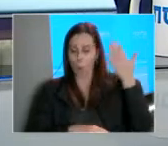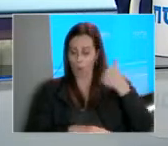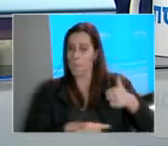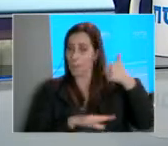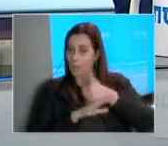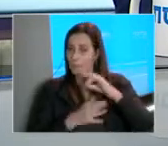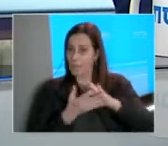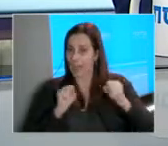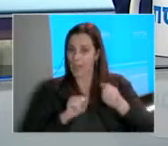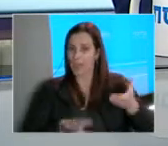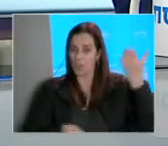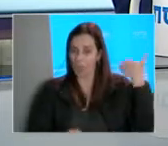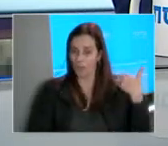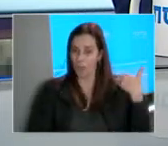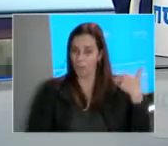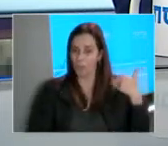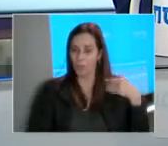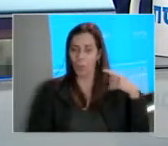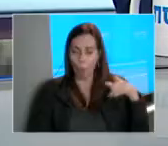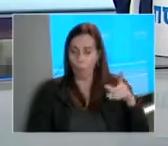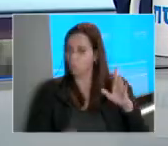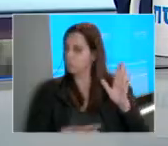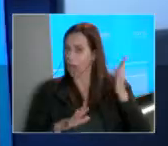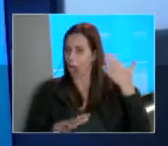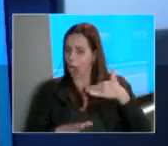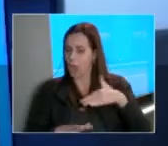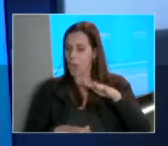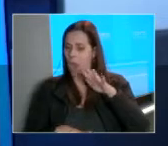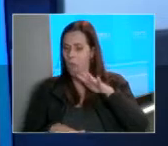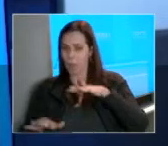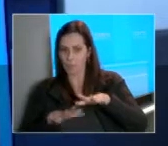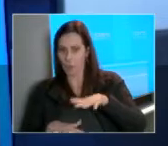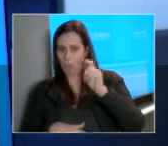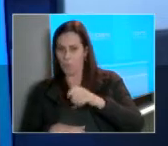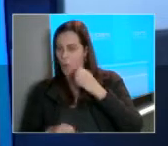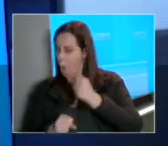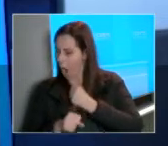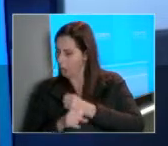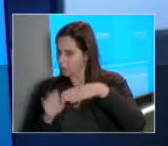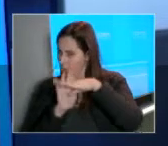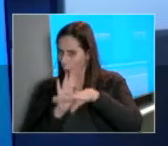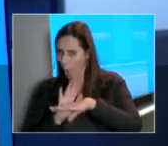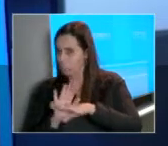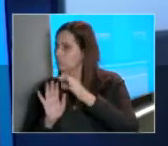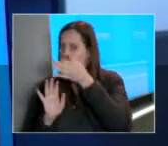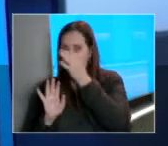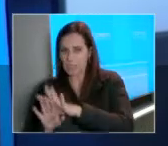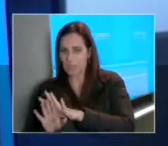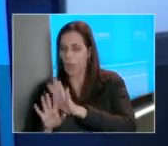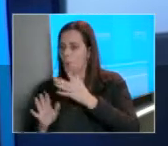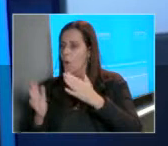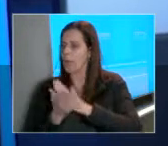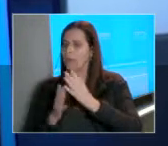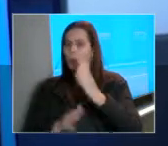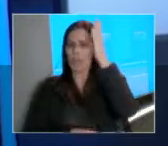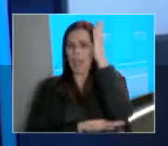מנכ״ל משרד האנרגיה לשעבר. זאת אומרת, הוא ישב ברגולציה, הוא עשה את הרגולציות, הוא קבע איפה תהיה